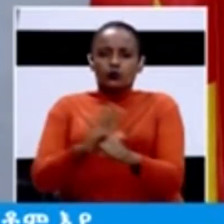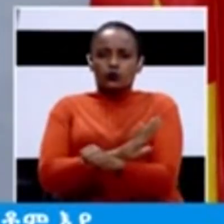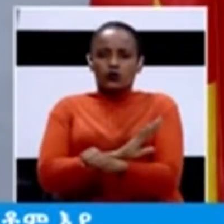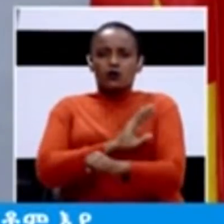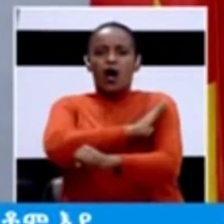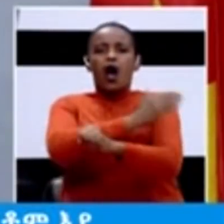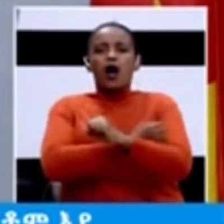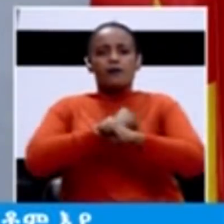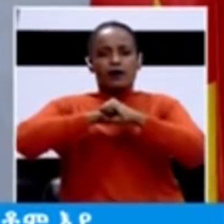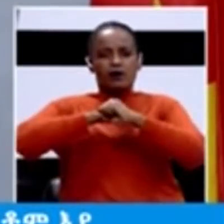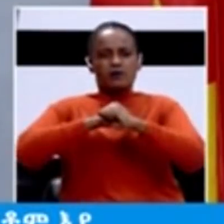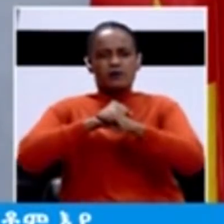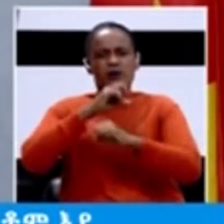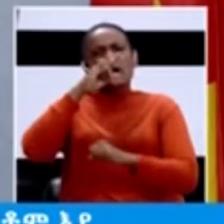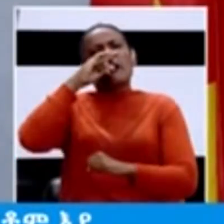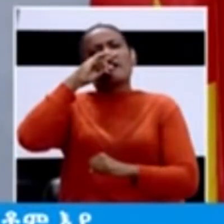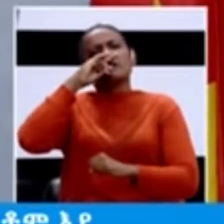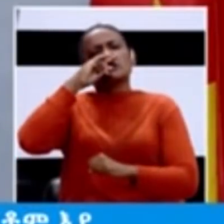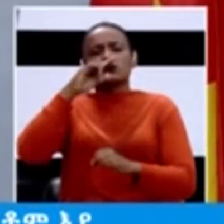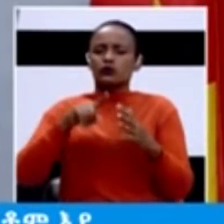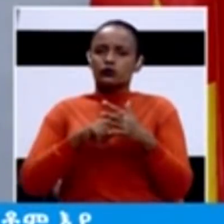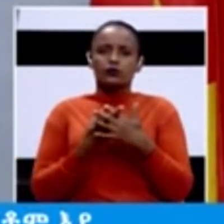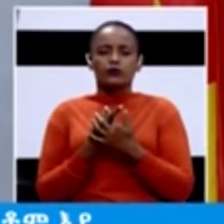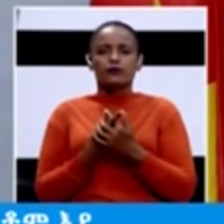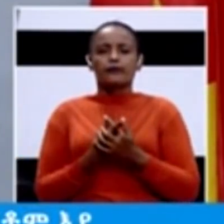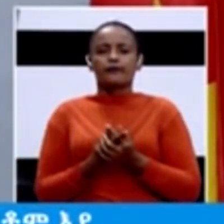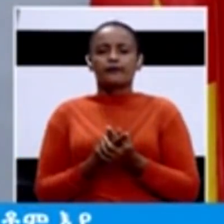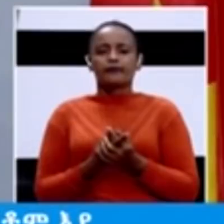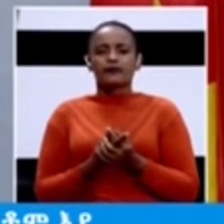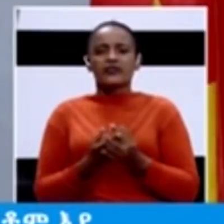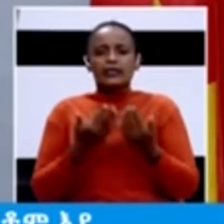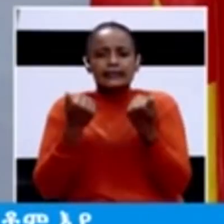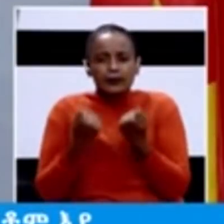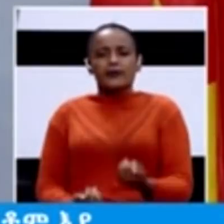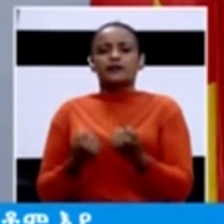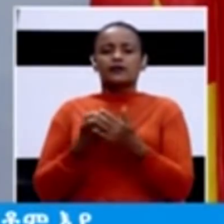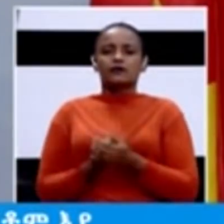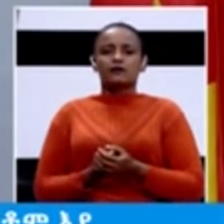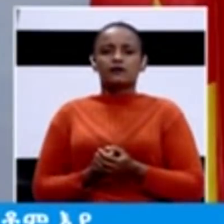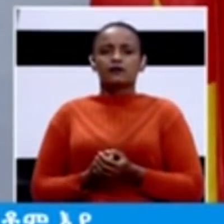ካብ ህፃን ገሊኦም ያው ካብ ገሊ እውን ጀሚሮም ክሳብ ሕዚ